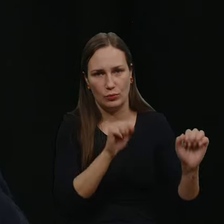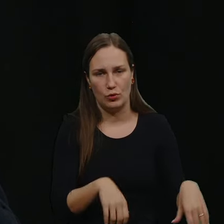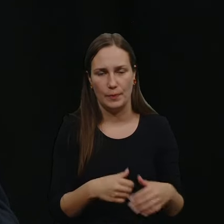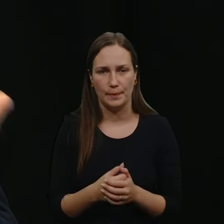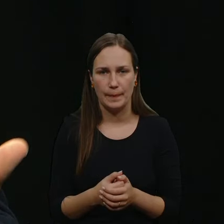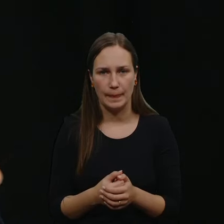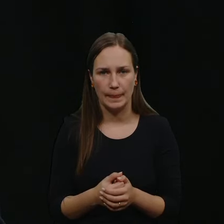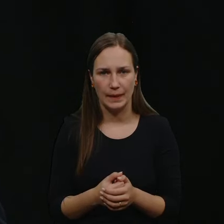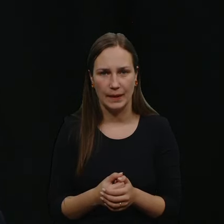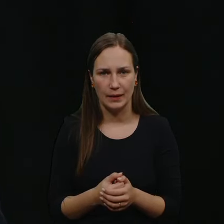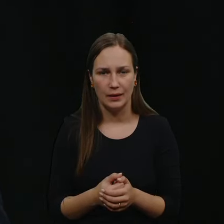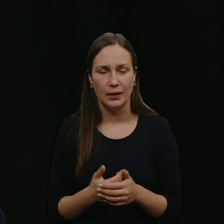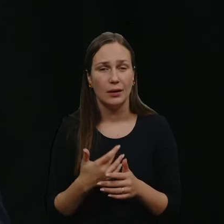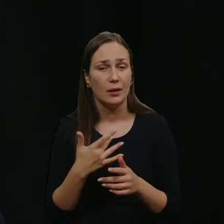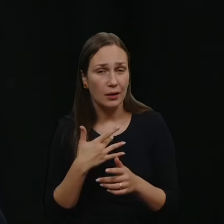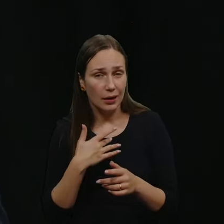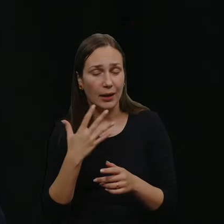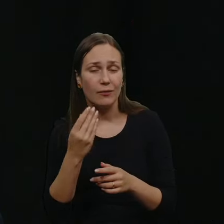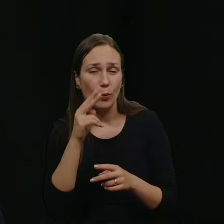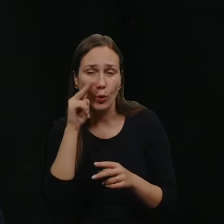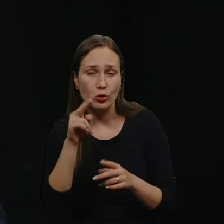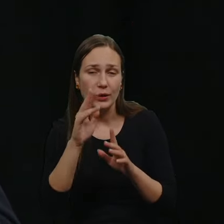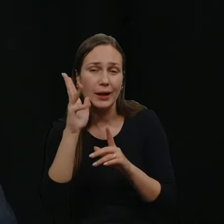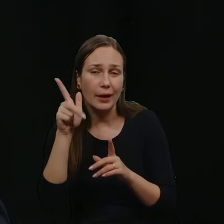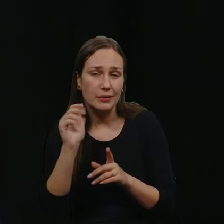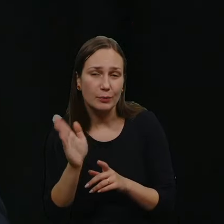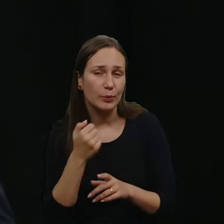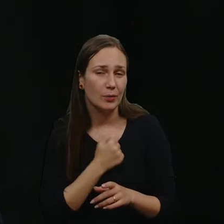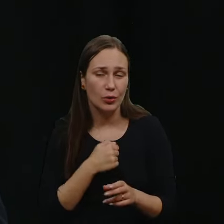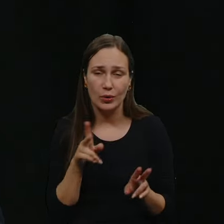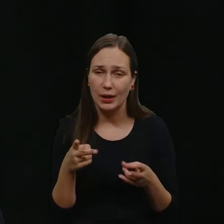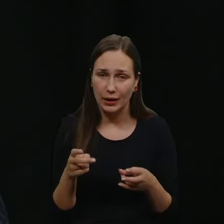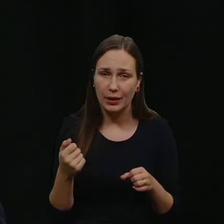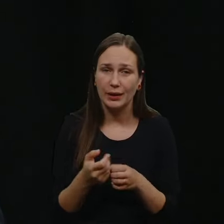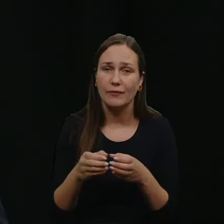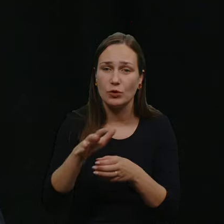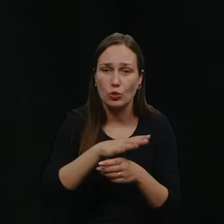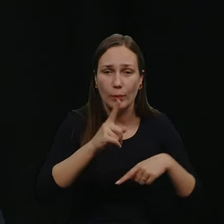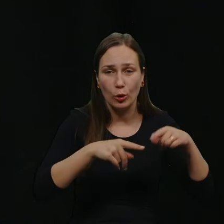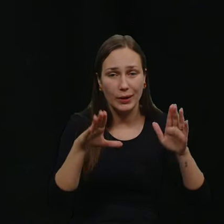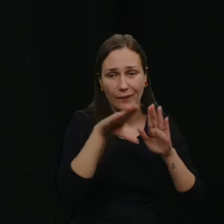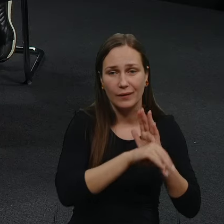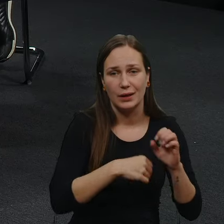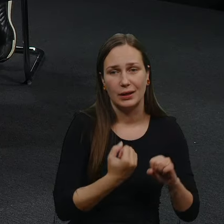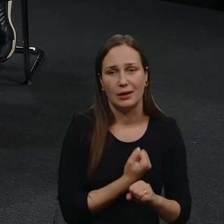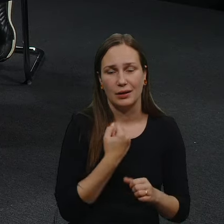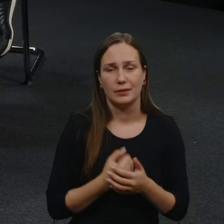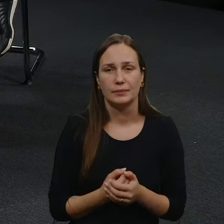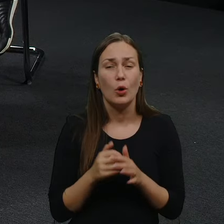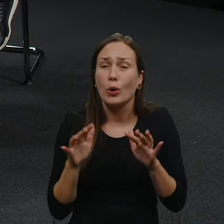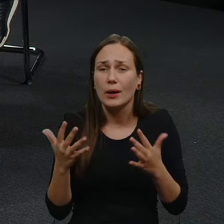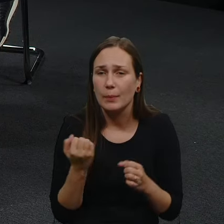Gal tas matymas ir bus kiekada, nu, keistokas, bet to nereikia bijoti. Tai reikia visuomenė įtraukti tą politinio gyvenimą ir veiklą. O